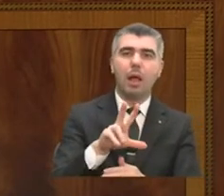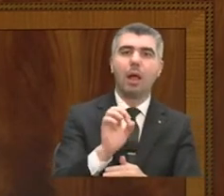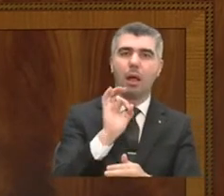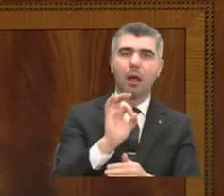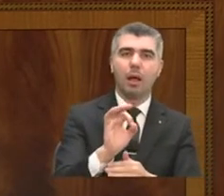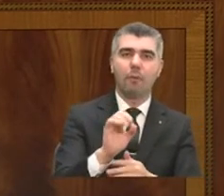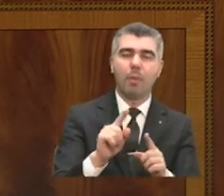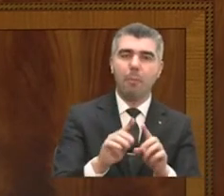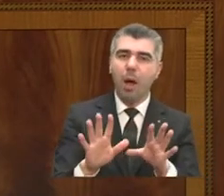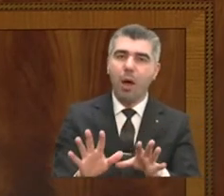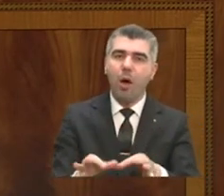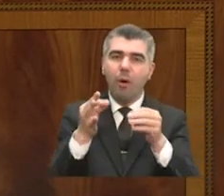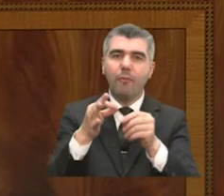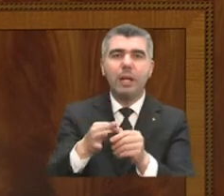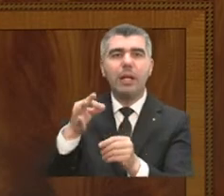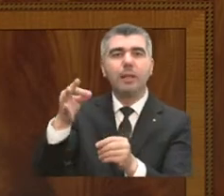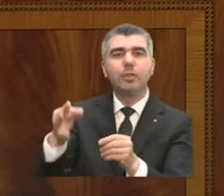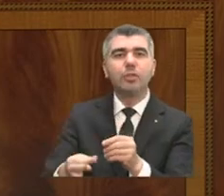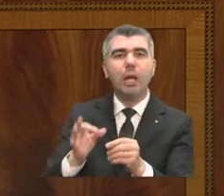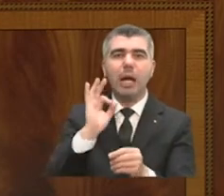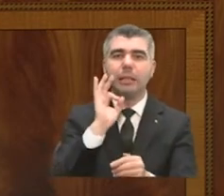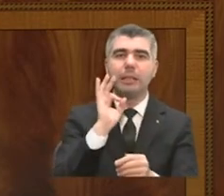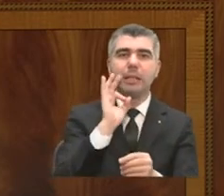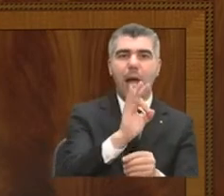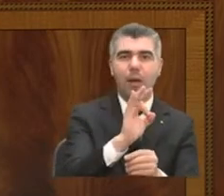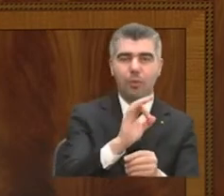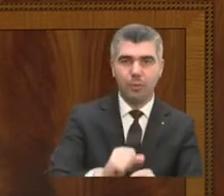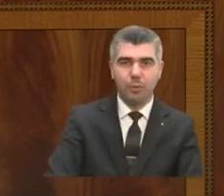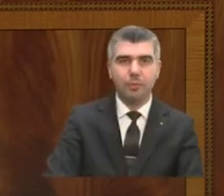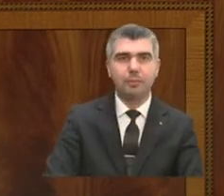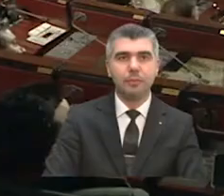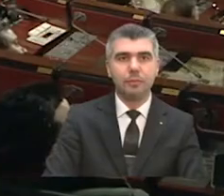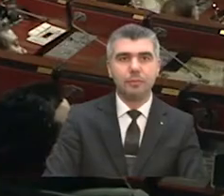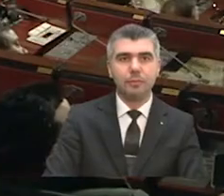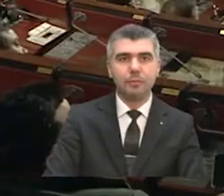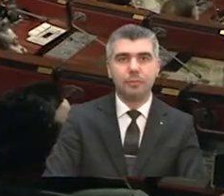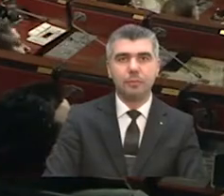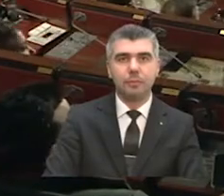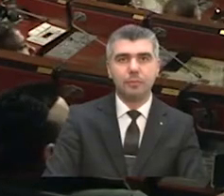la corruption dans votre institution